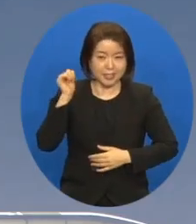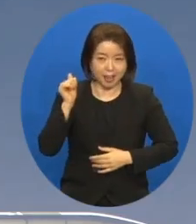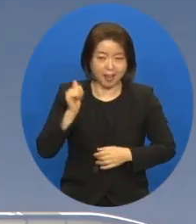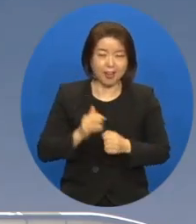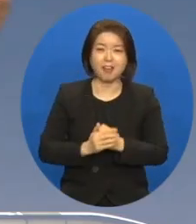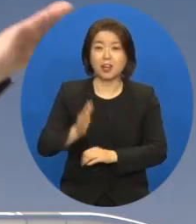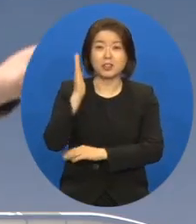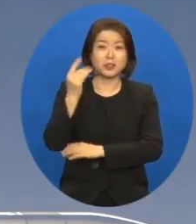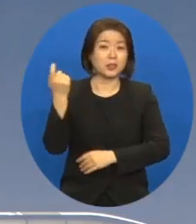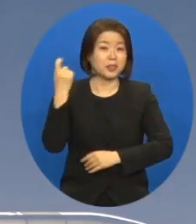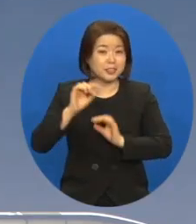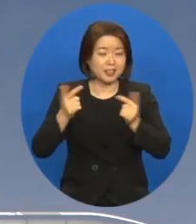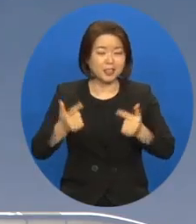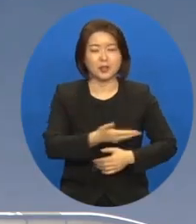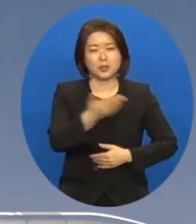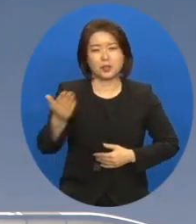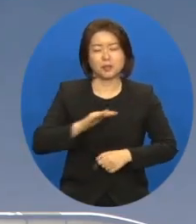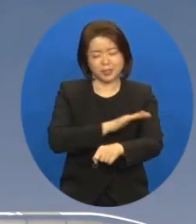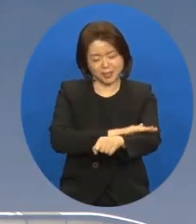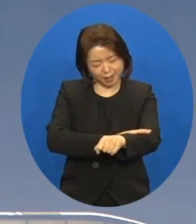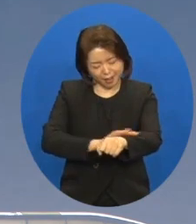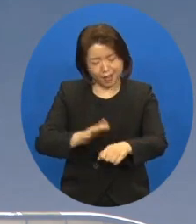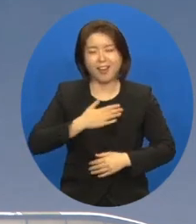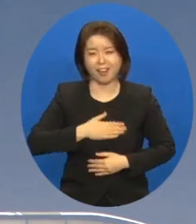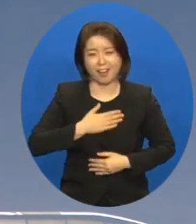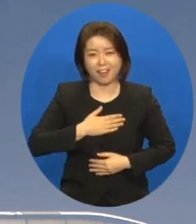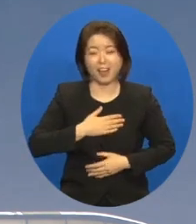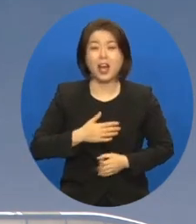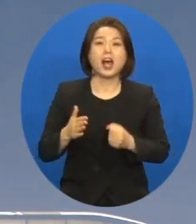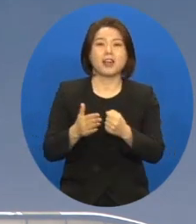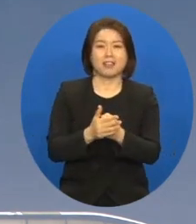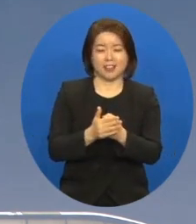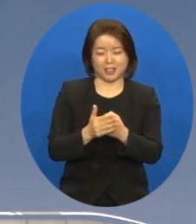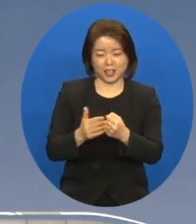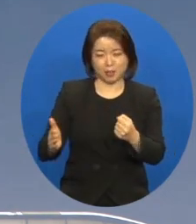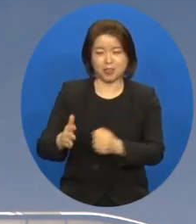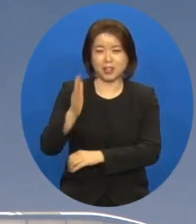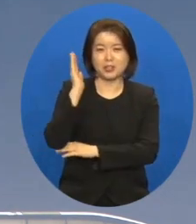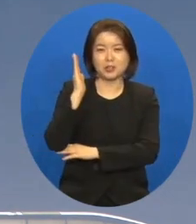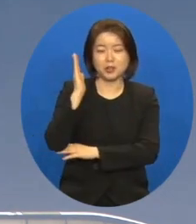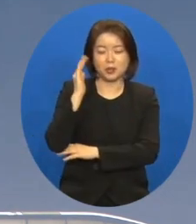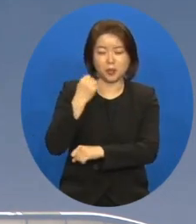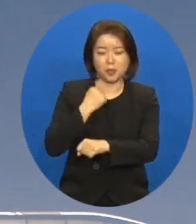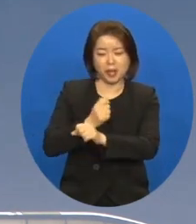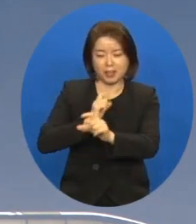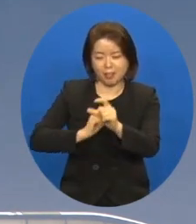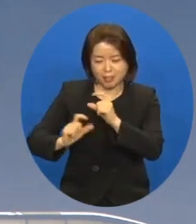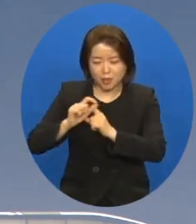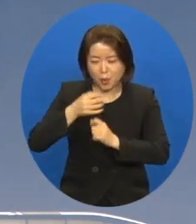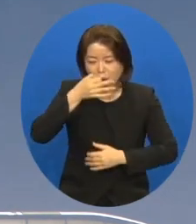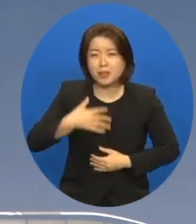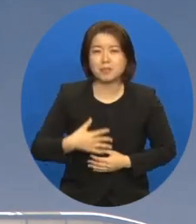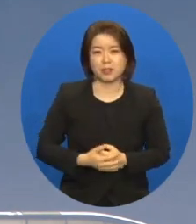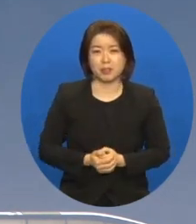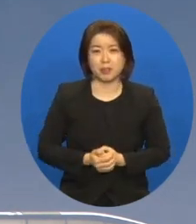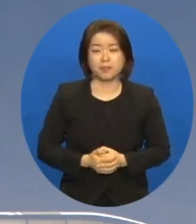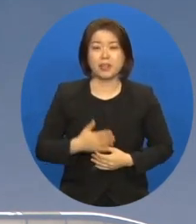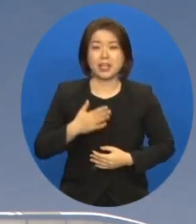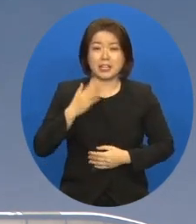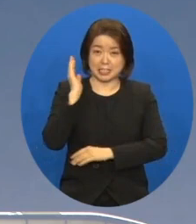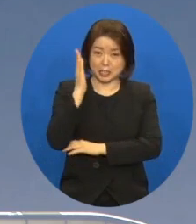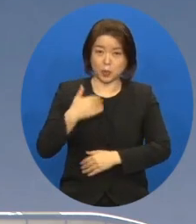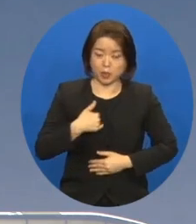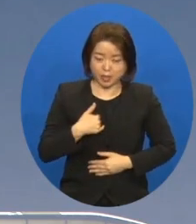들어도 여러분들도 다잘 아실 내용이죠. 그래서 설교하기가 더 힘들었습니다. 설교하는